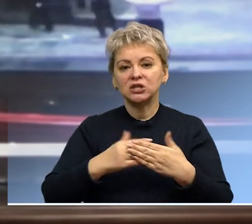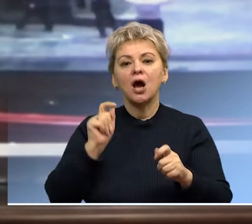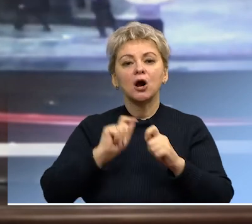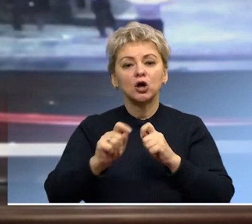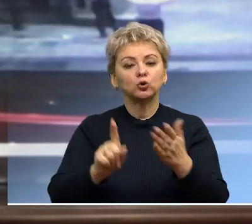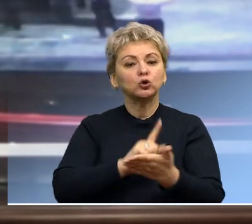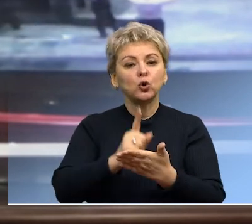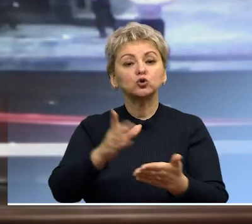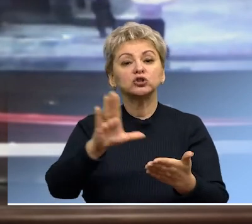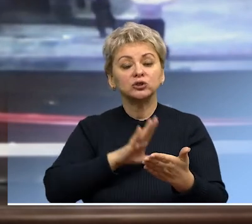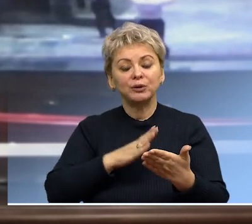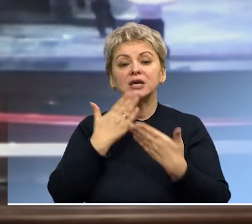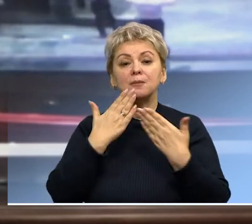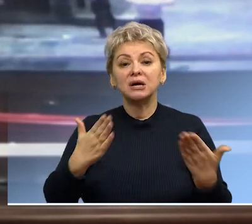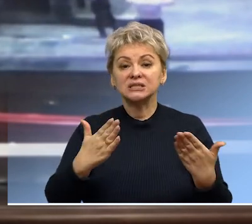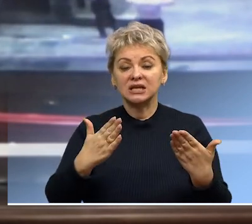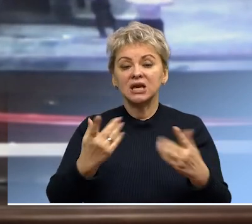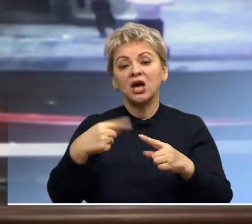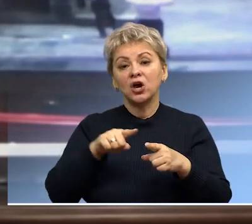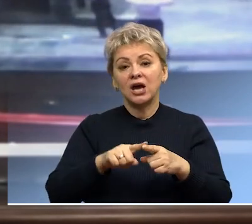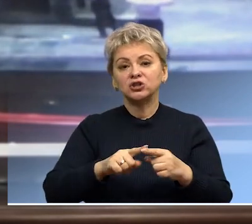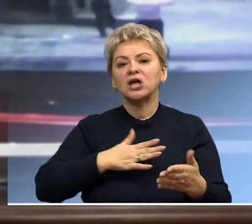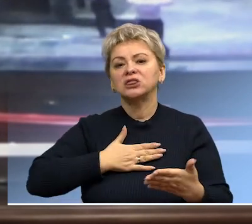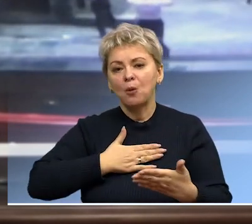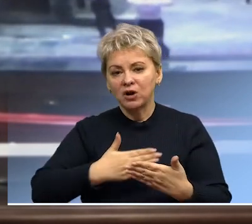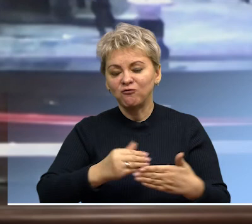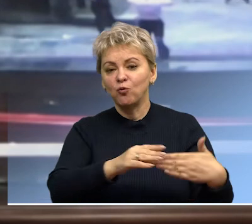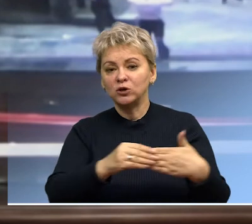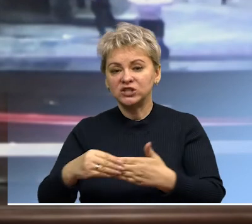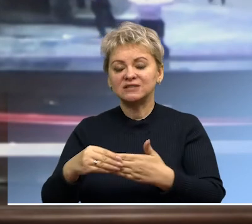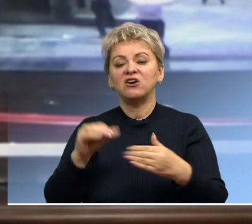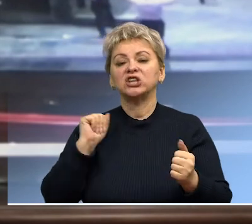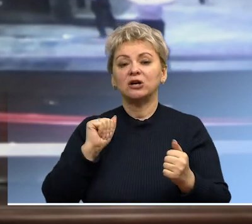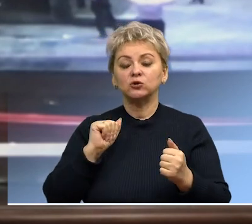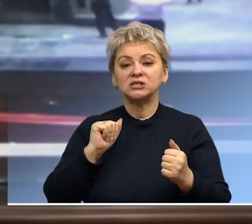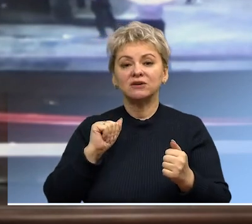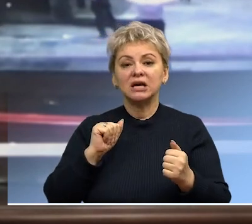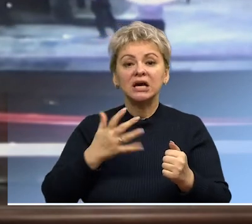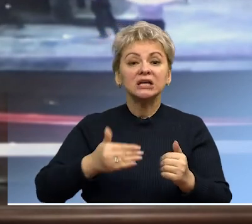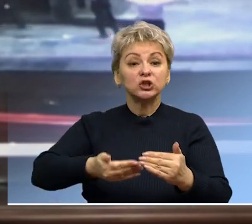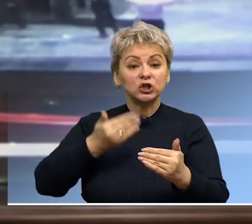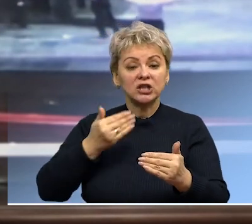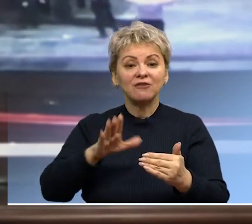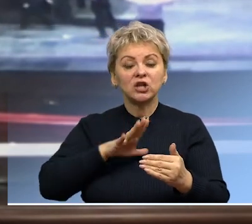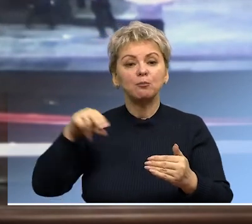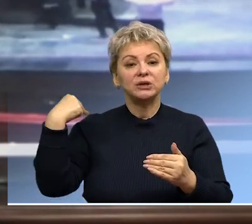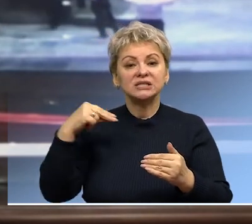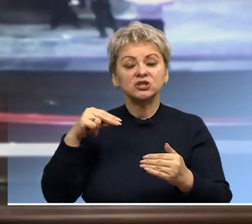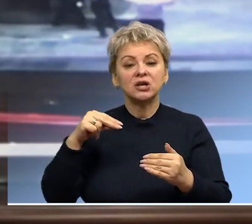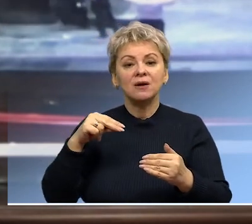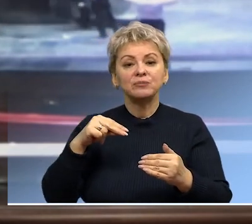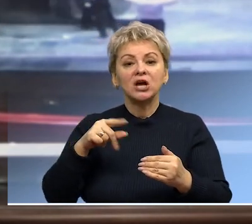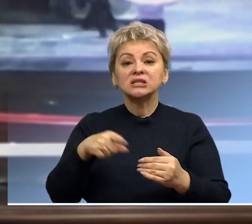общественном контроле должен быть. Ну и последнее, это добровольчество и волонтерство. Ну, совсем недавно